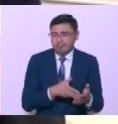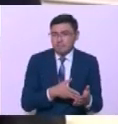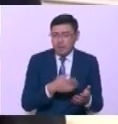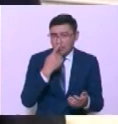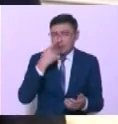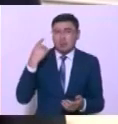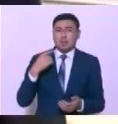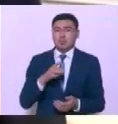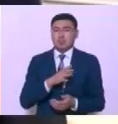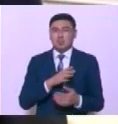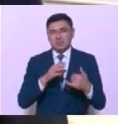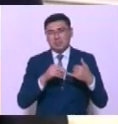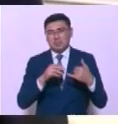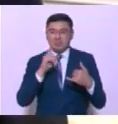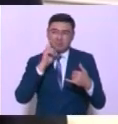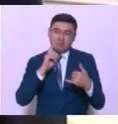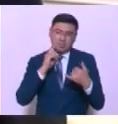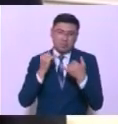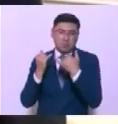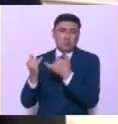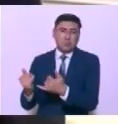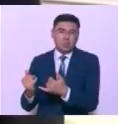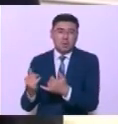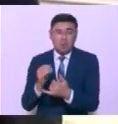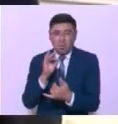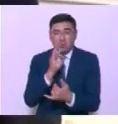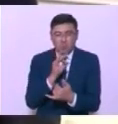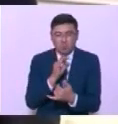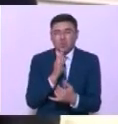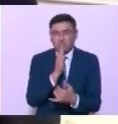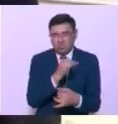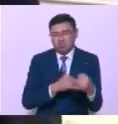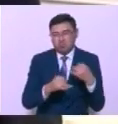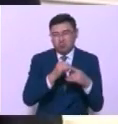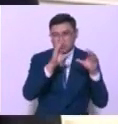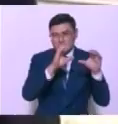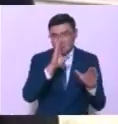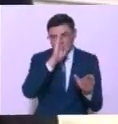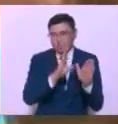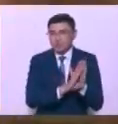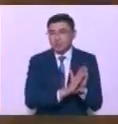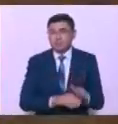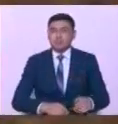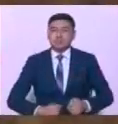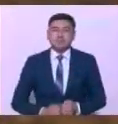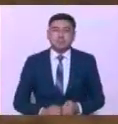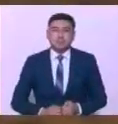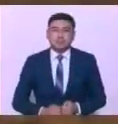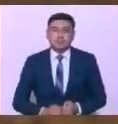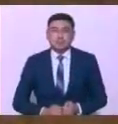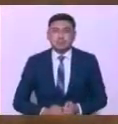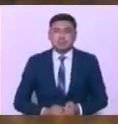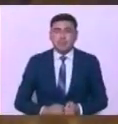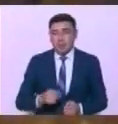предложение сдавать землю временно мы рассмотрим его в обязательном порядке В соответствии с законом совсем недавно